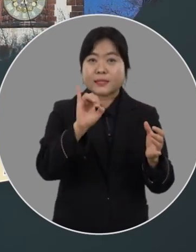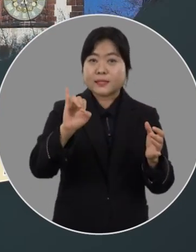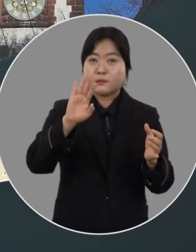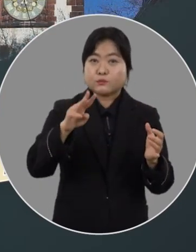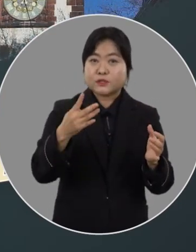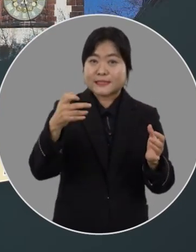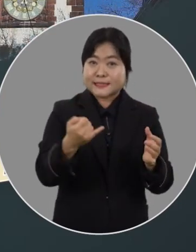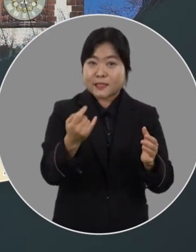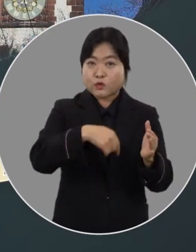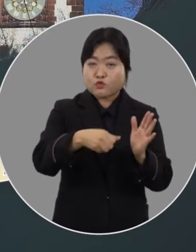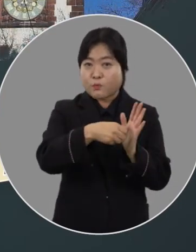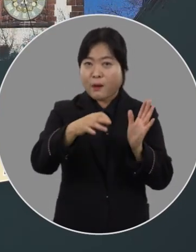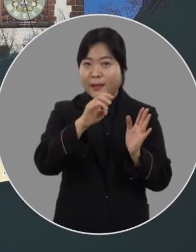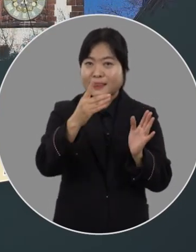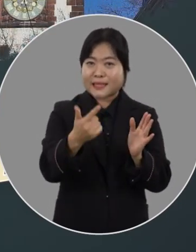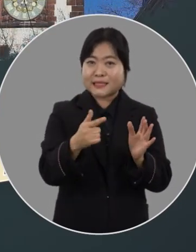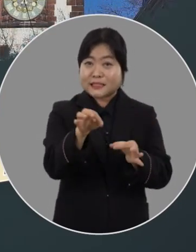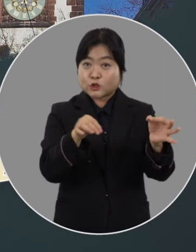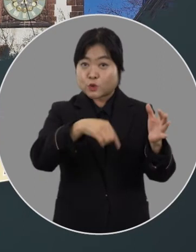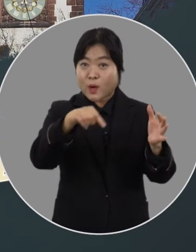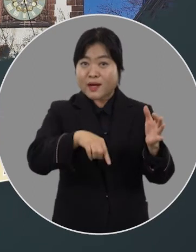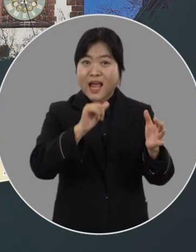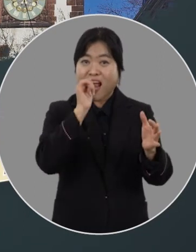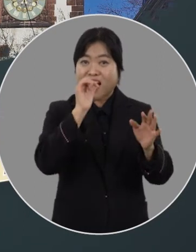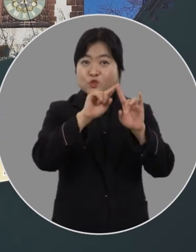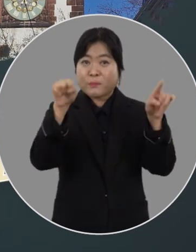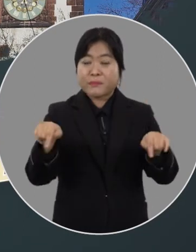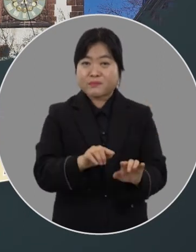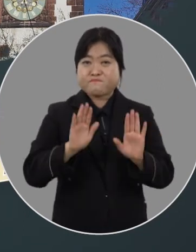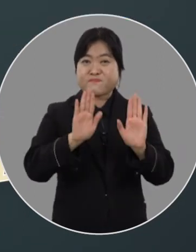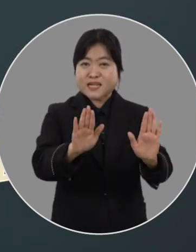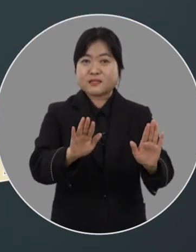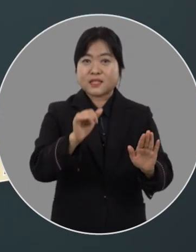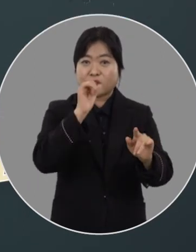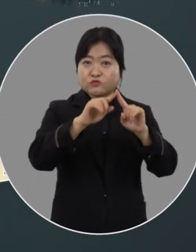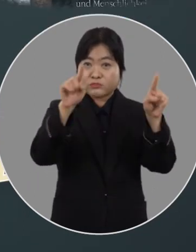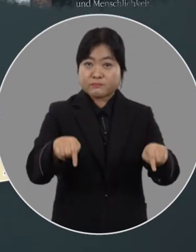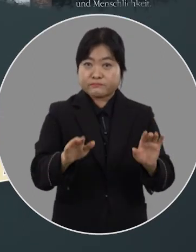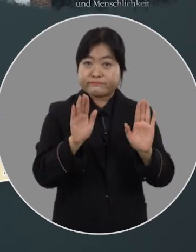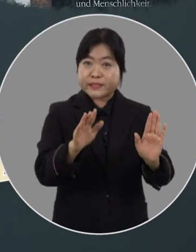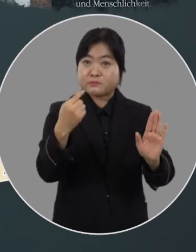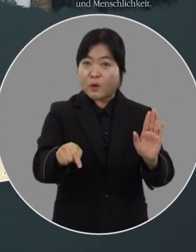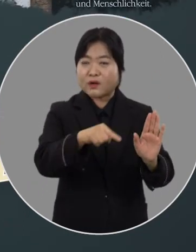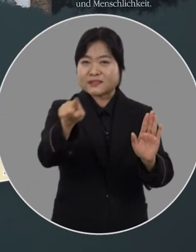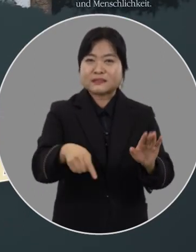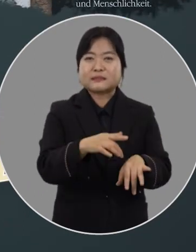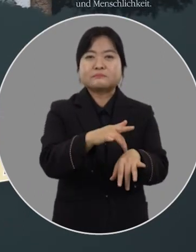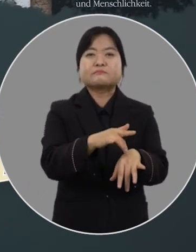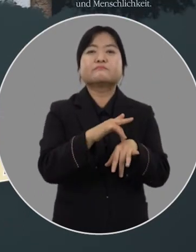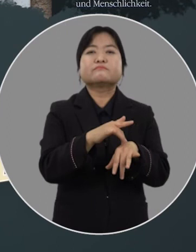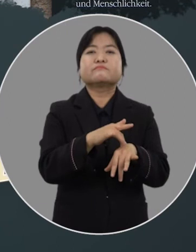프라이부르크에도 유명한 마틴 스토어라는 곳에 옆에 쇠판이 붙어 있었는데요. 그 쇠판에는 바로